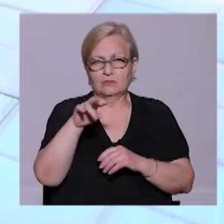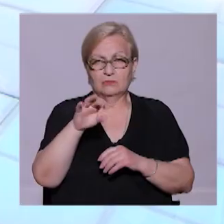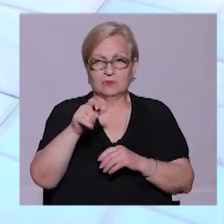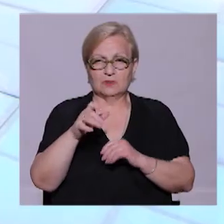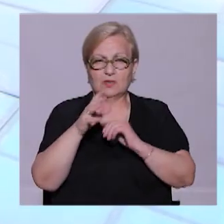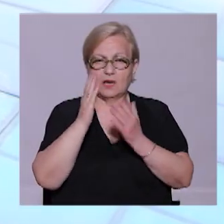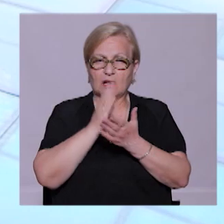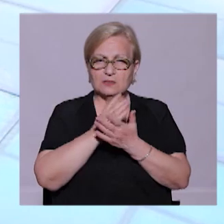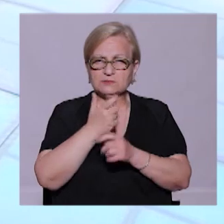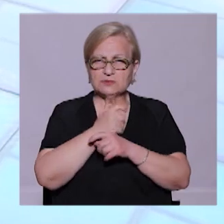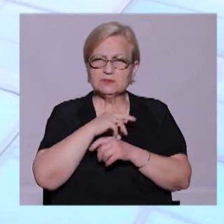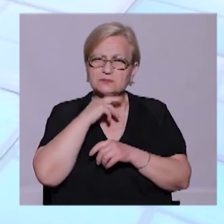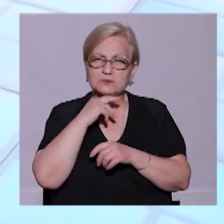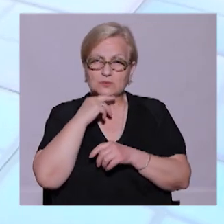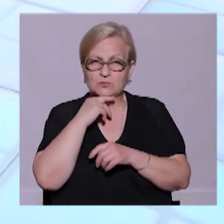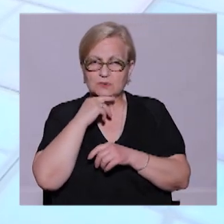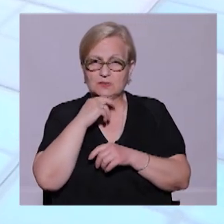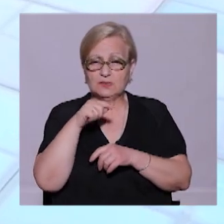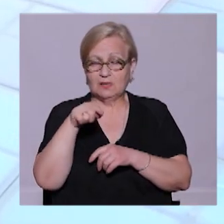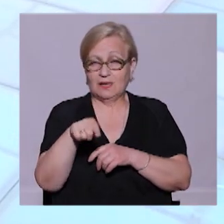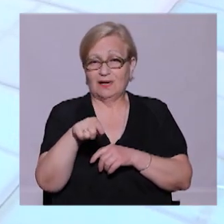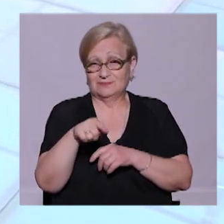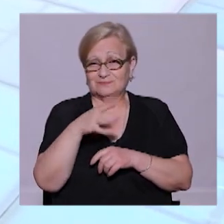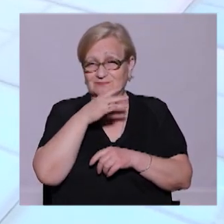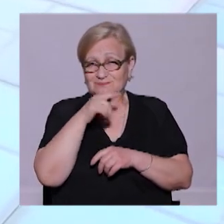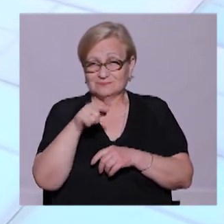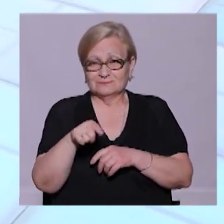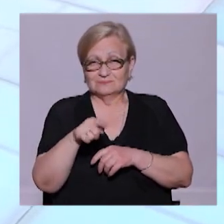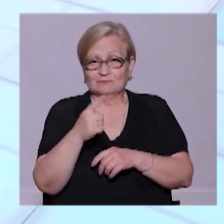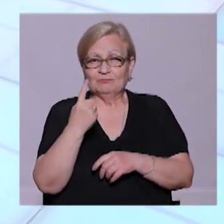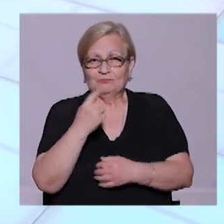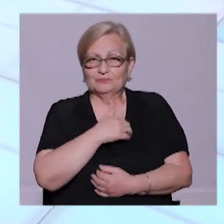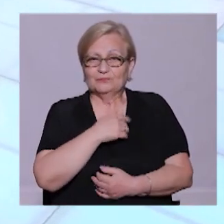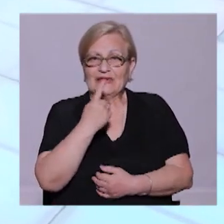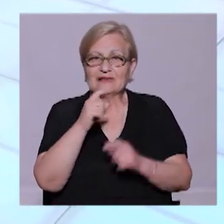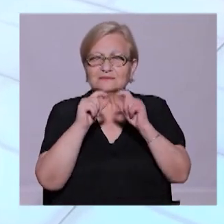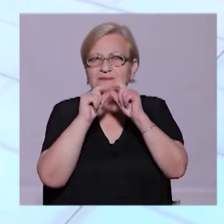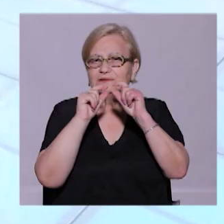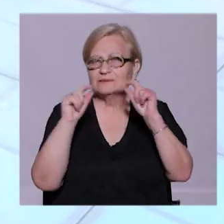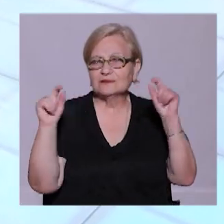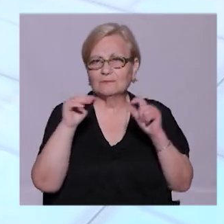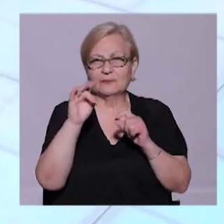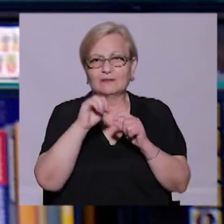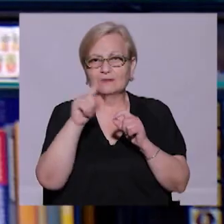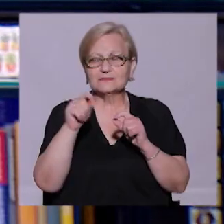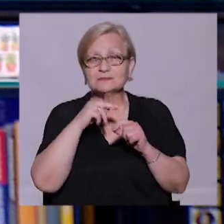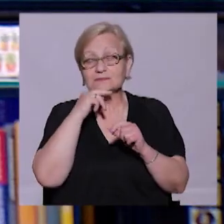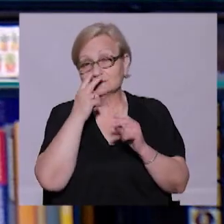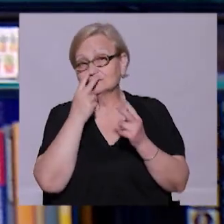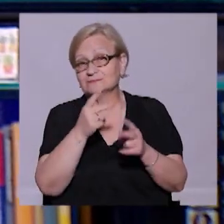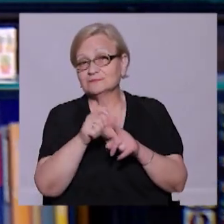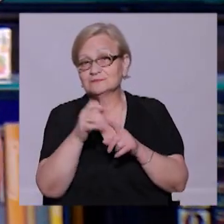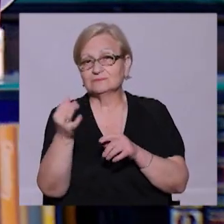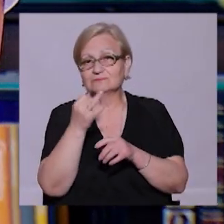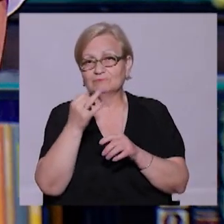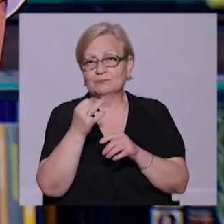მრავალმხრივ არის საყურადღებო, მაგრამ აი ამჯერად მე მინდა ერთ ფრაზაზე გავამახვილოთ ყურადღება,